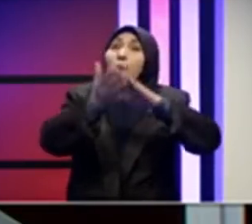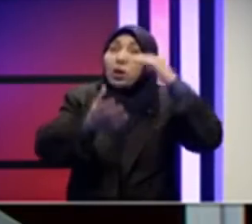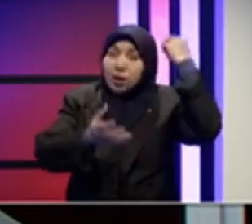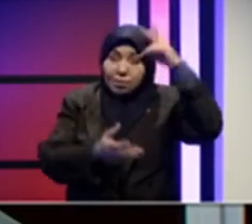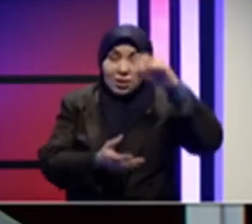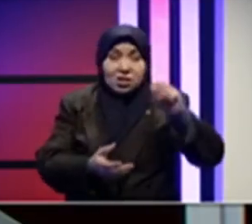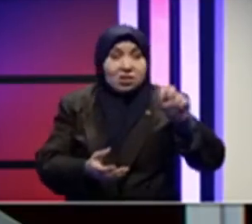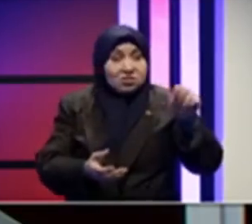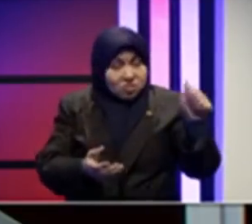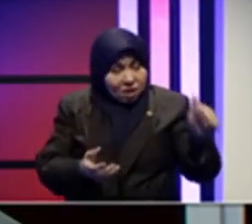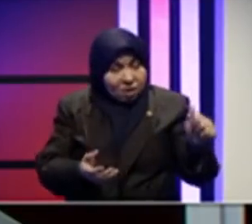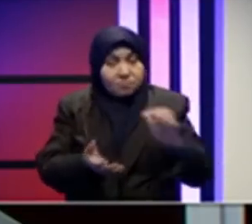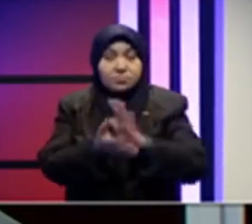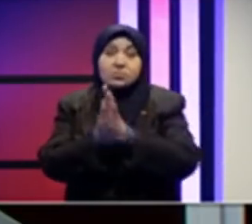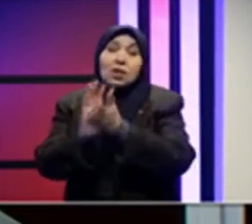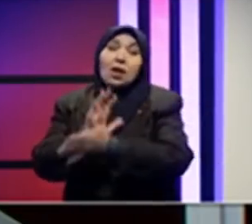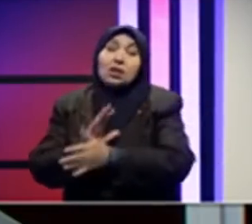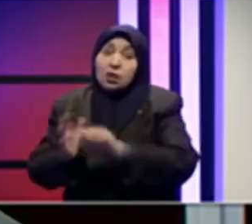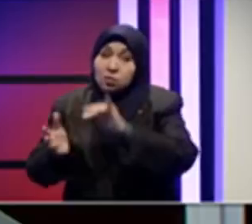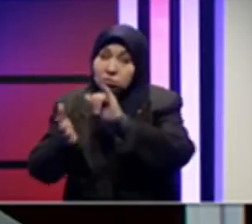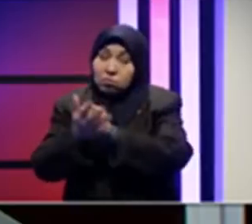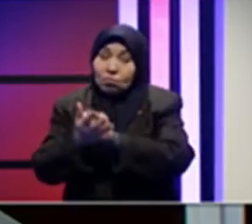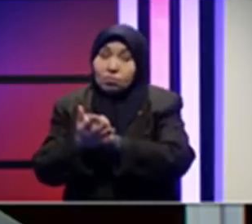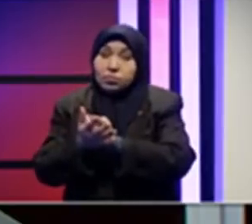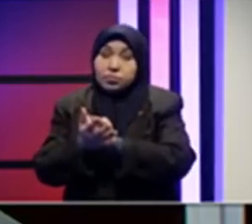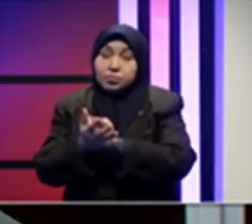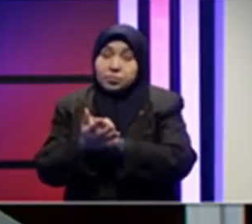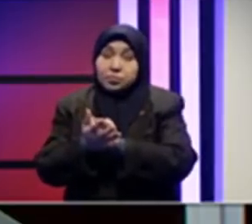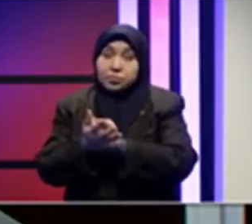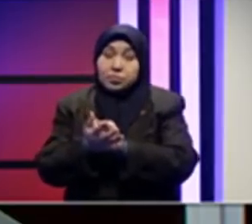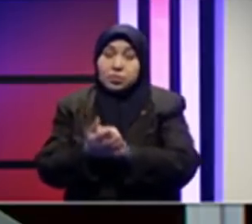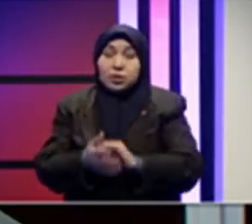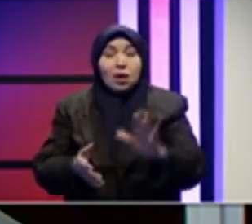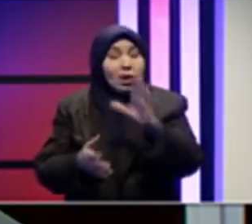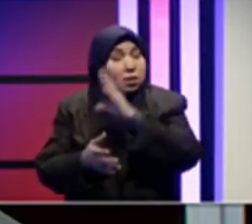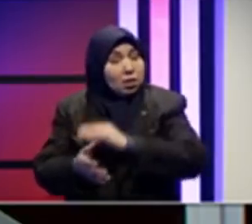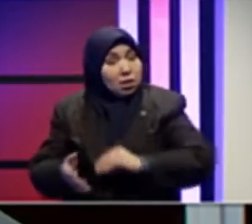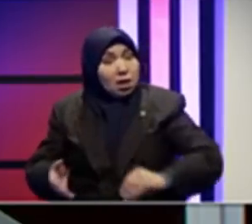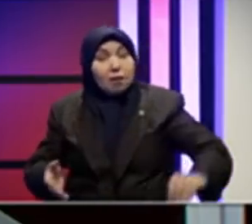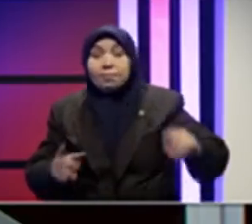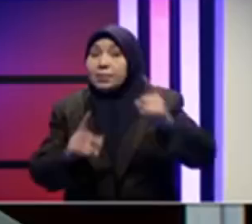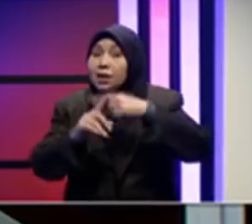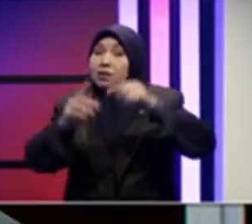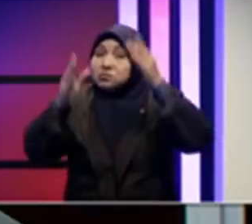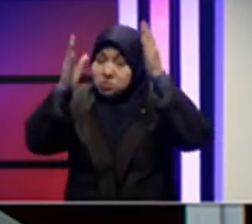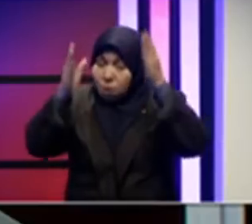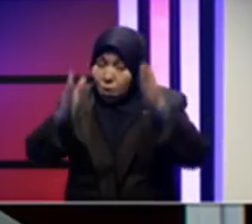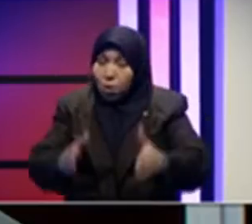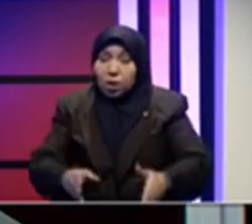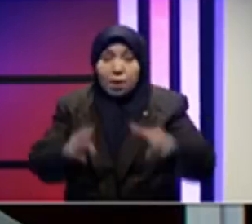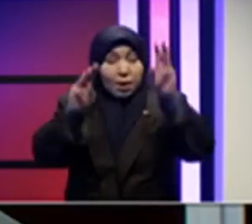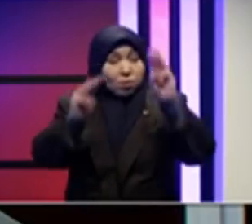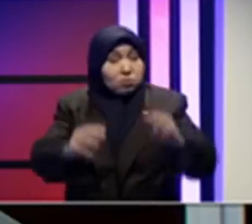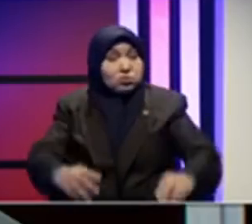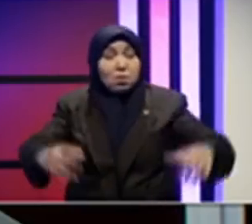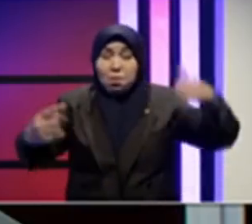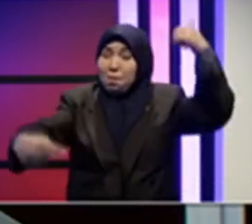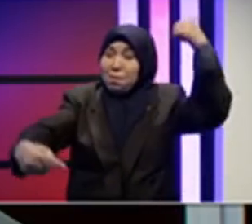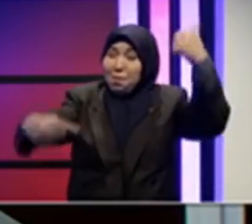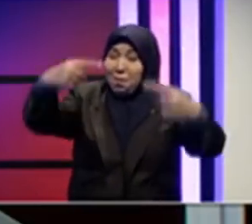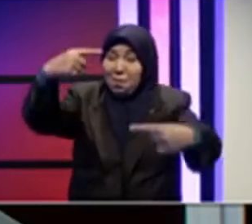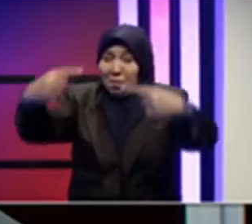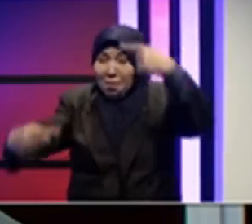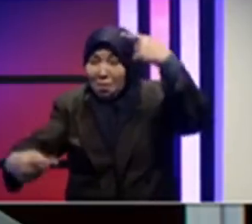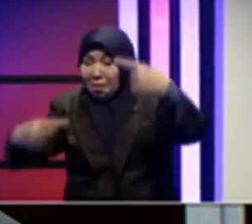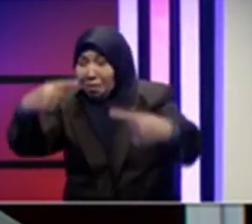salam. Ayat 66 Allah menyatakan hal yanzuruna illa saah. Ya. Bila seseorang itu bertelingkah macam-macam,